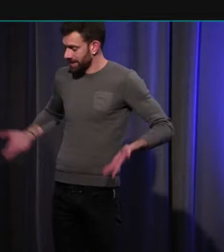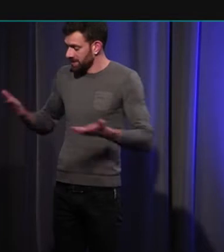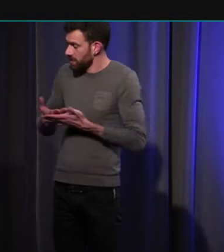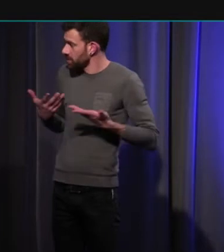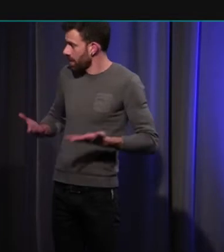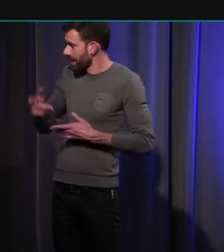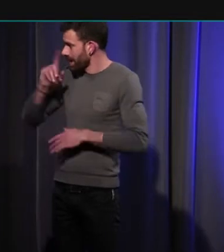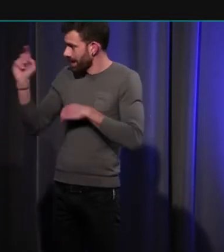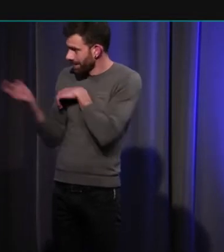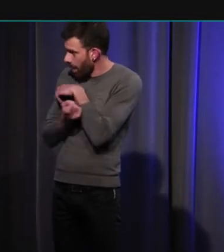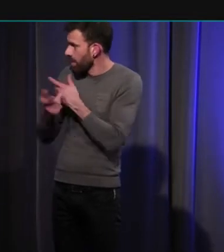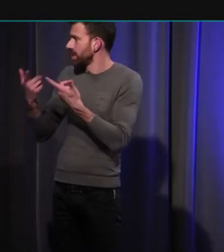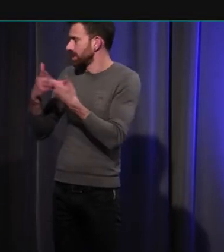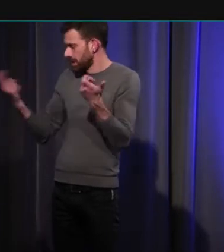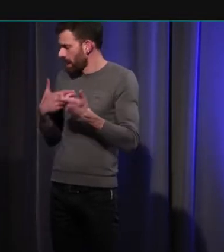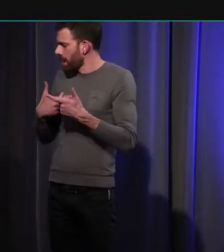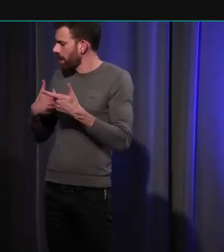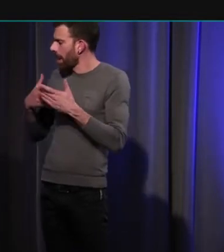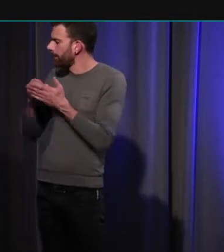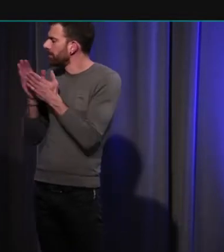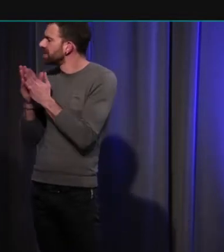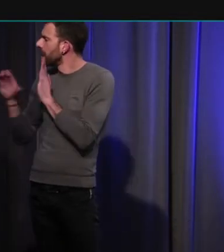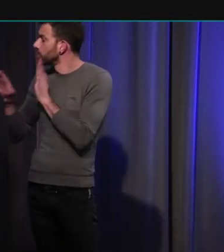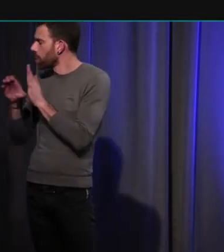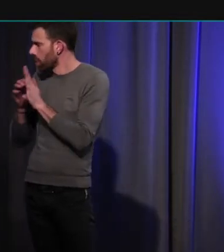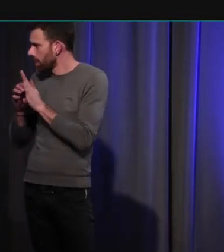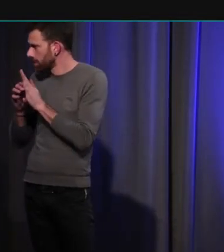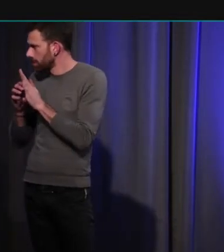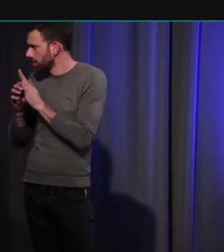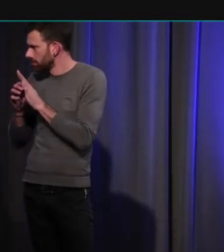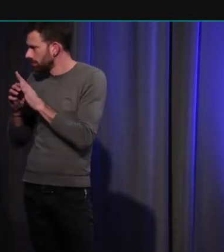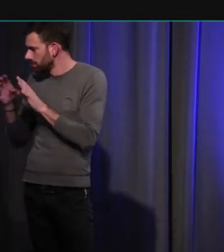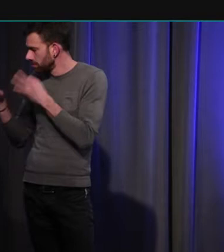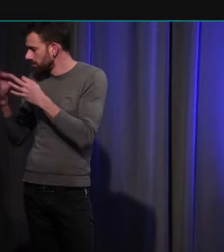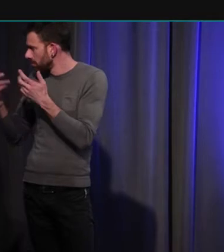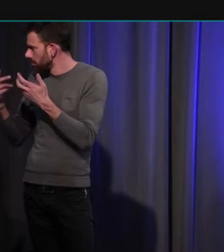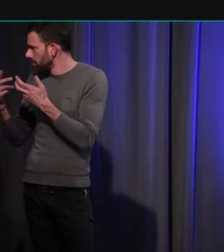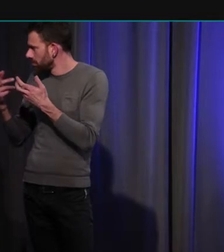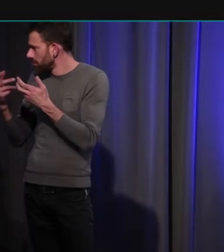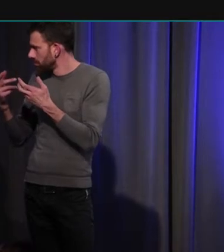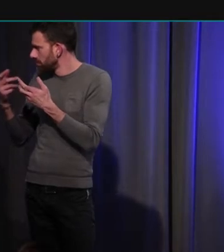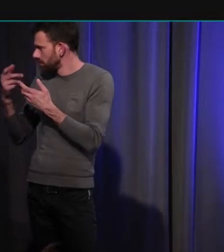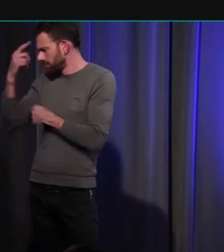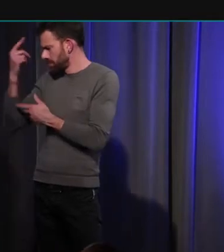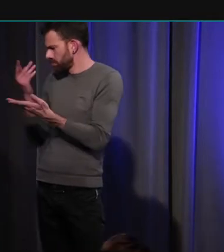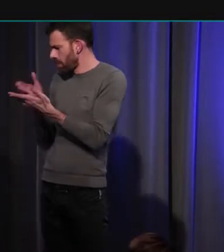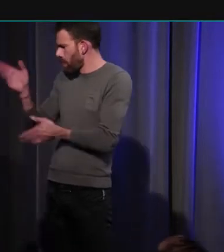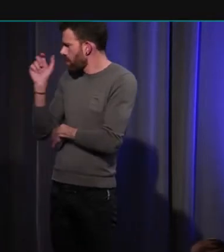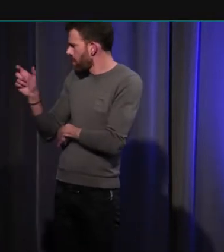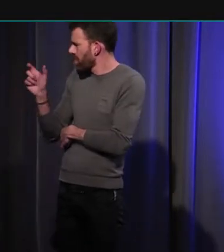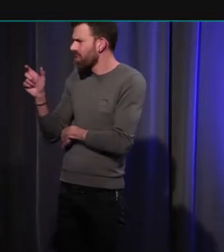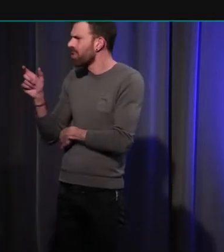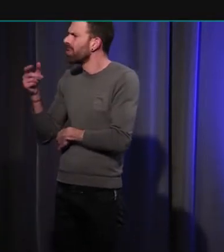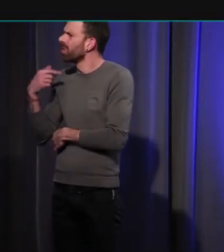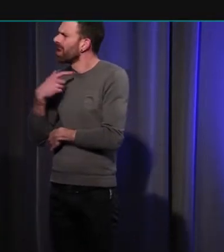message codé on découvre des choses comme des attaques de creuser donc c'est pas tout à fait innocent quand même comme de quoi pas à